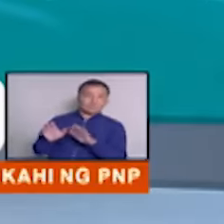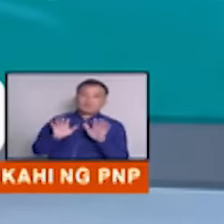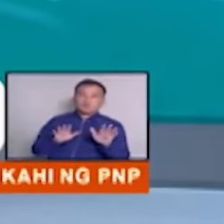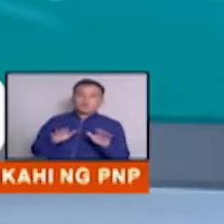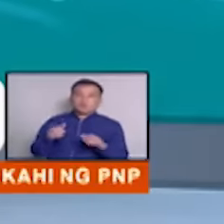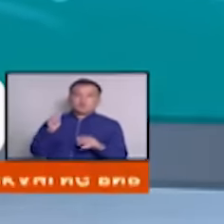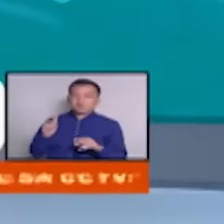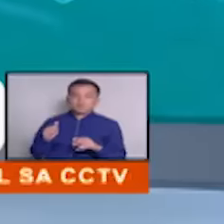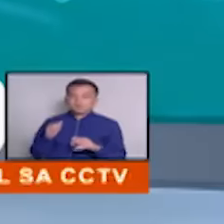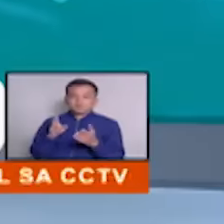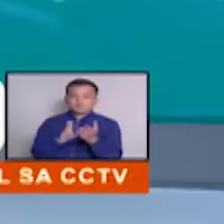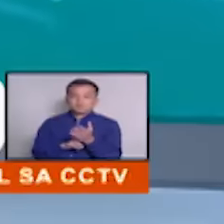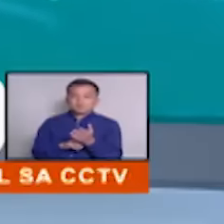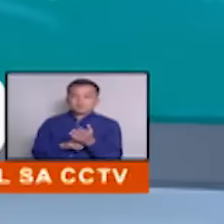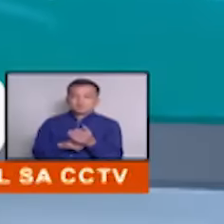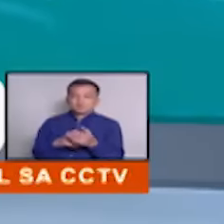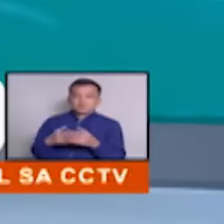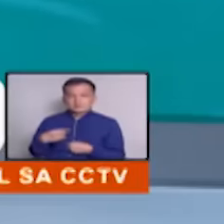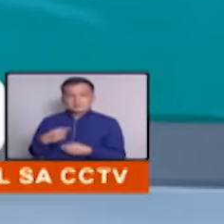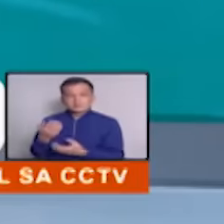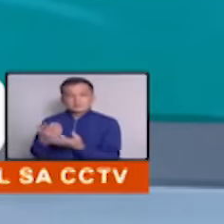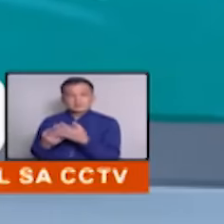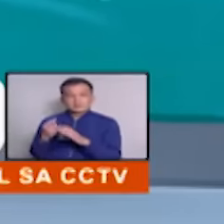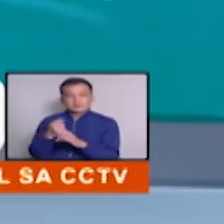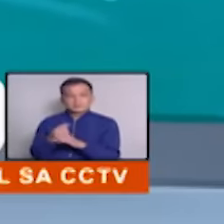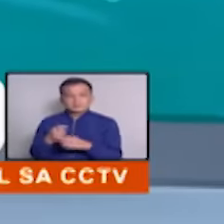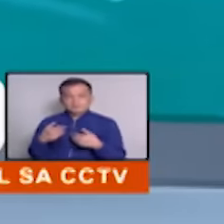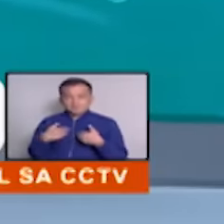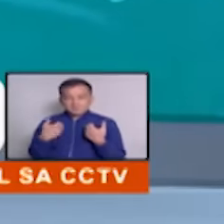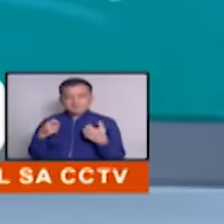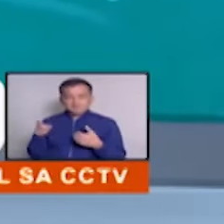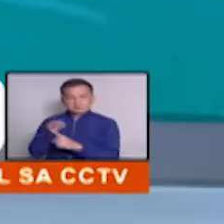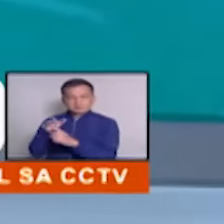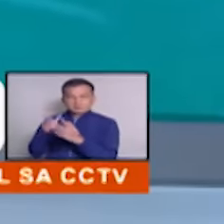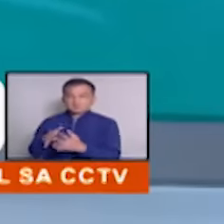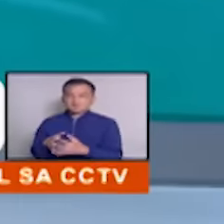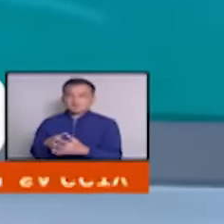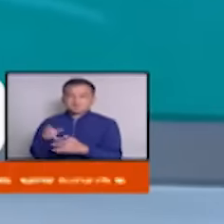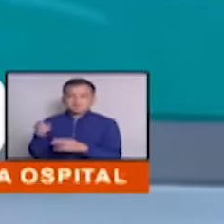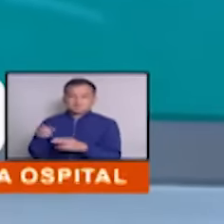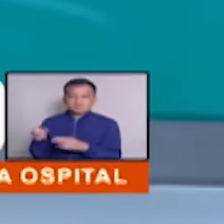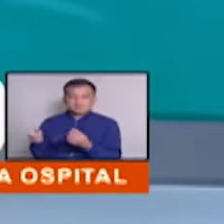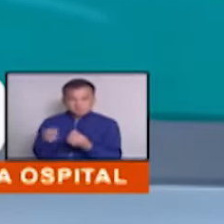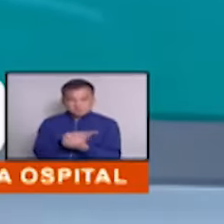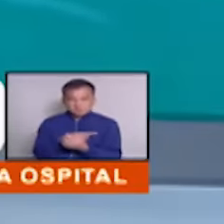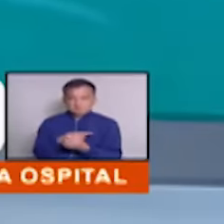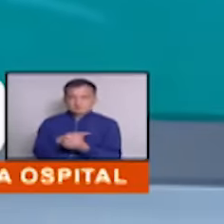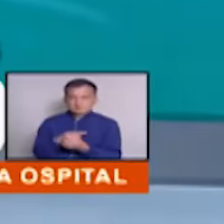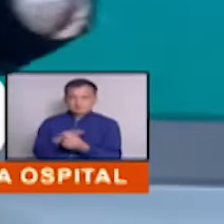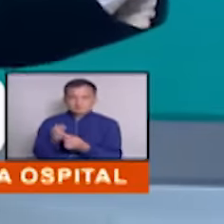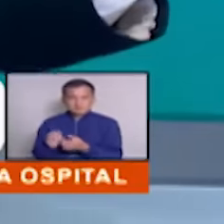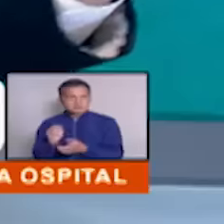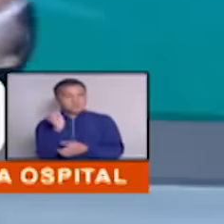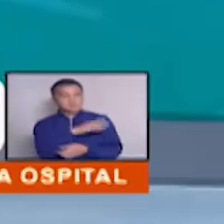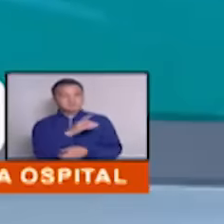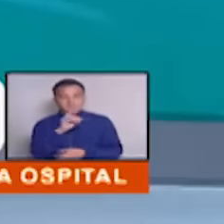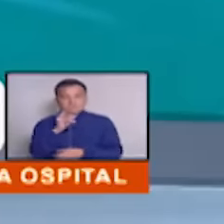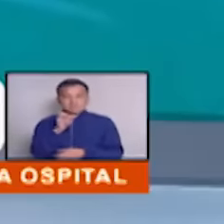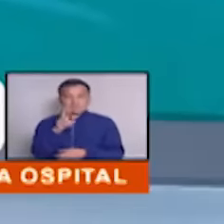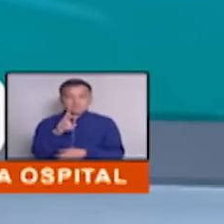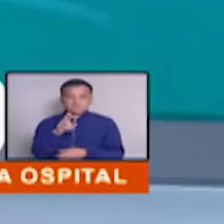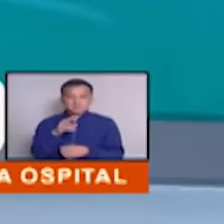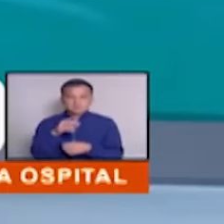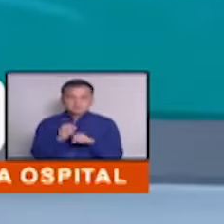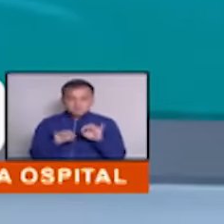want to sign that because I don't have anything to do with that. Nagalit po yung kanyang bisor. Siya po ay sinibak at tinapon sa DNR at ginawa